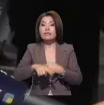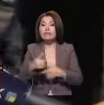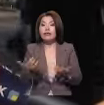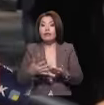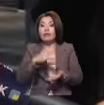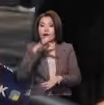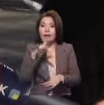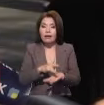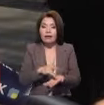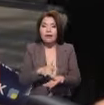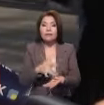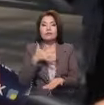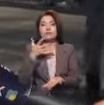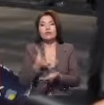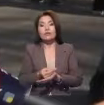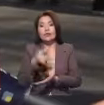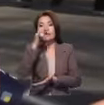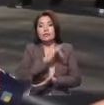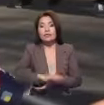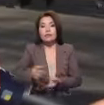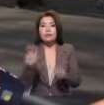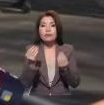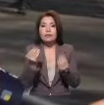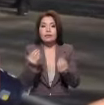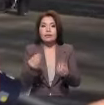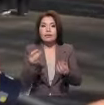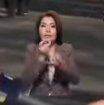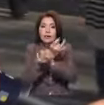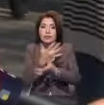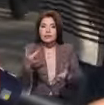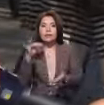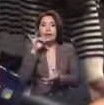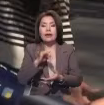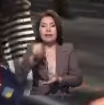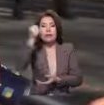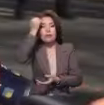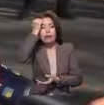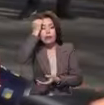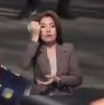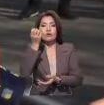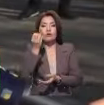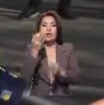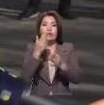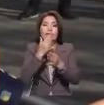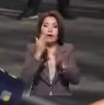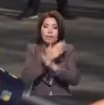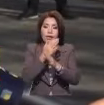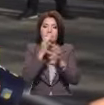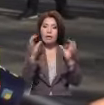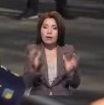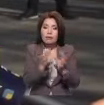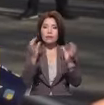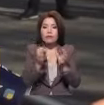қаламыздағы, өзіміздің осы Қазақстандағы мәдени, тарихи ескерткіштерімізді және табиғатымызды аялау болып